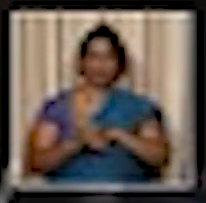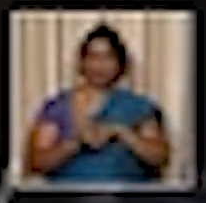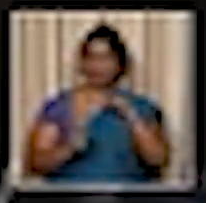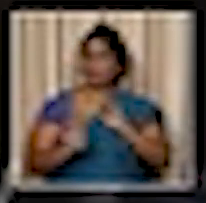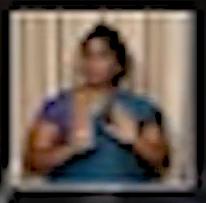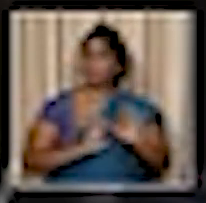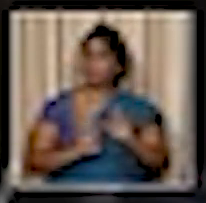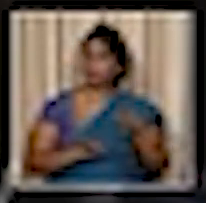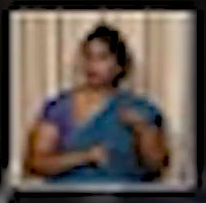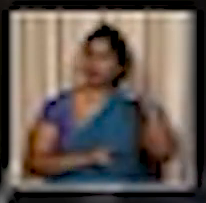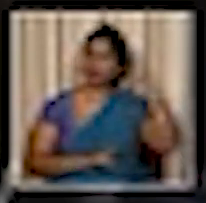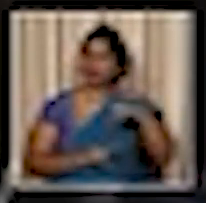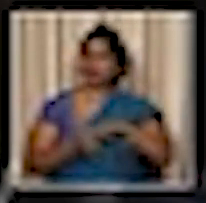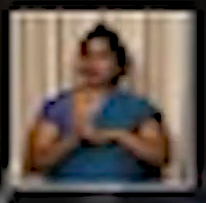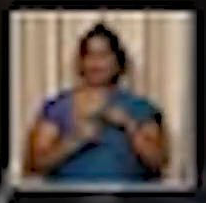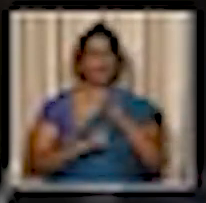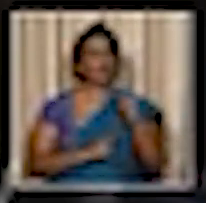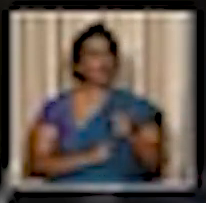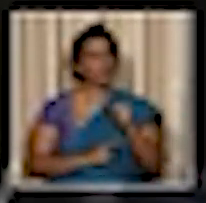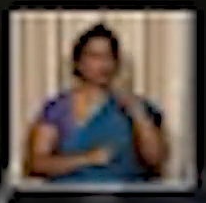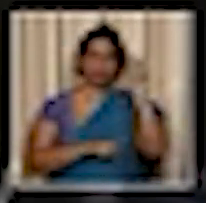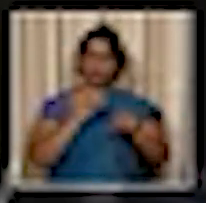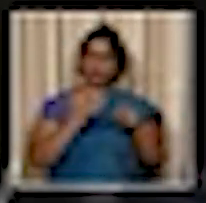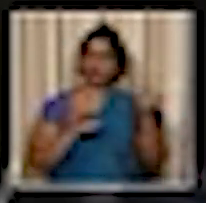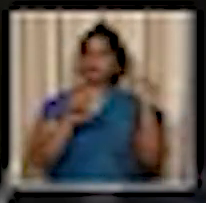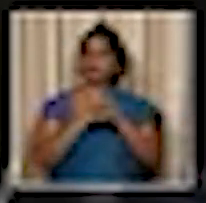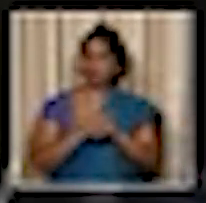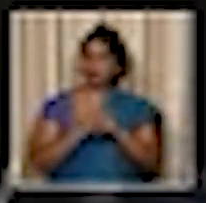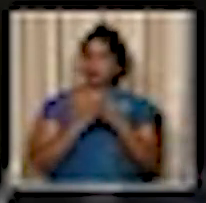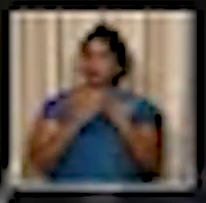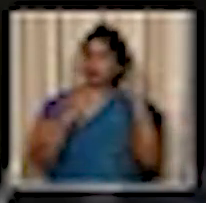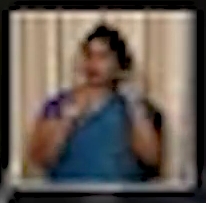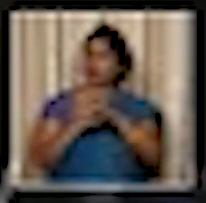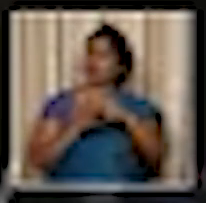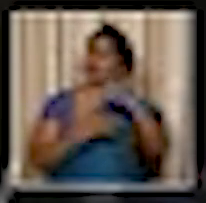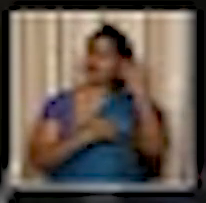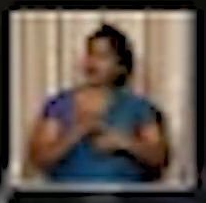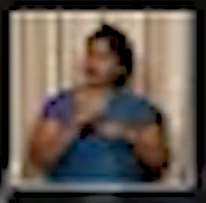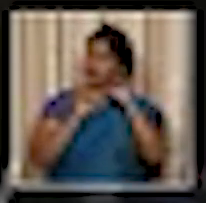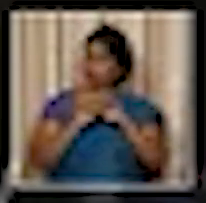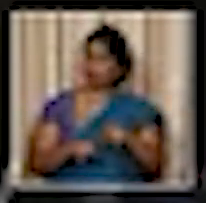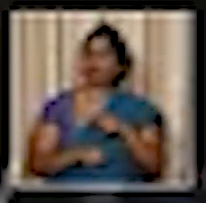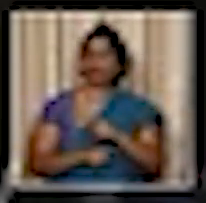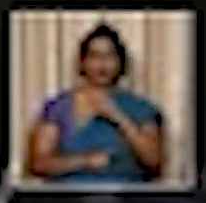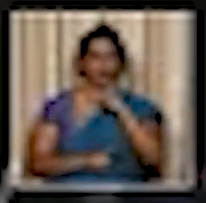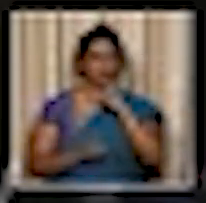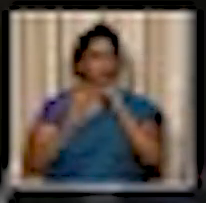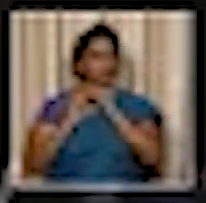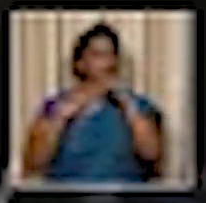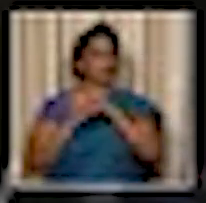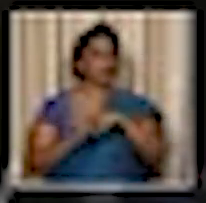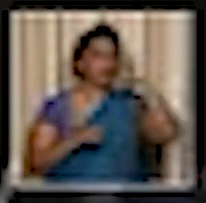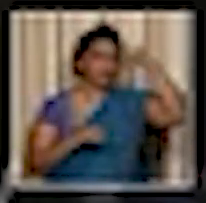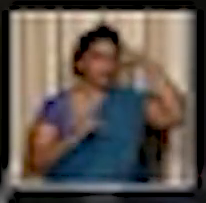පාලන, අතිරේක ලේකම් ඉංජිනේරු යන නිලධාරීන් පත්කොට ලබාගත් වාර්තාව අනුව අධිකරණ සංකීර්ණයේ